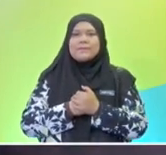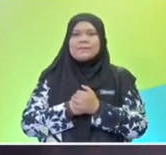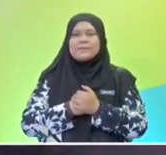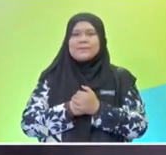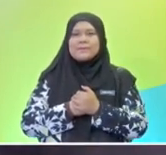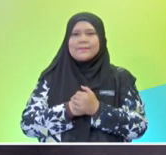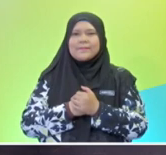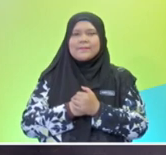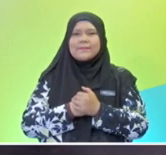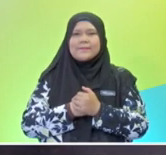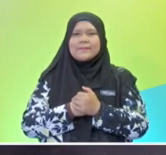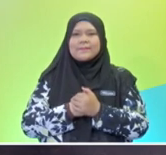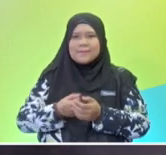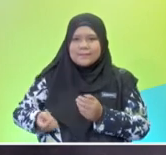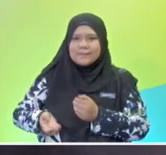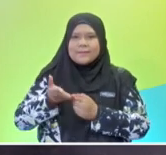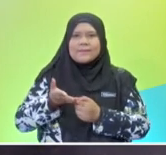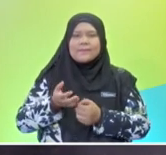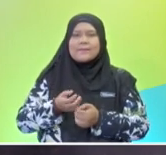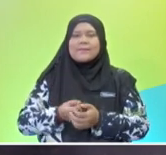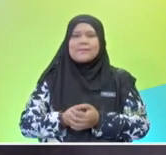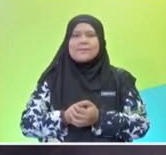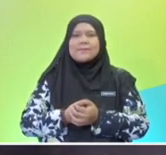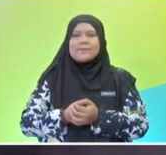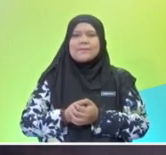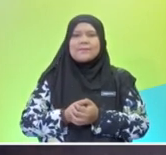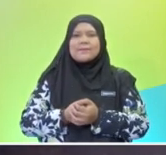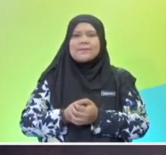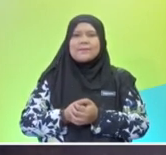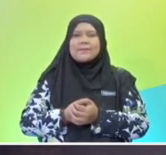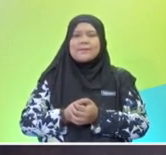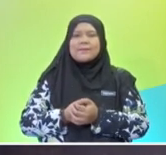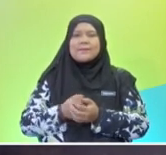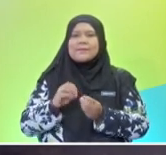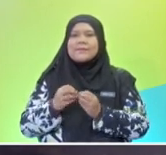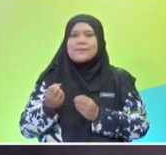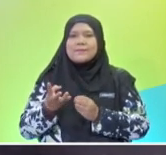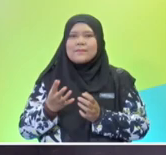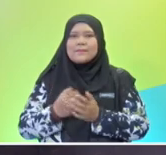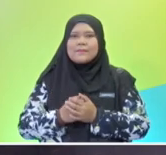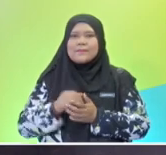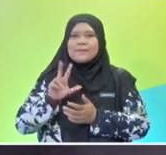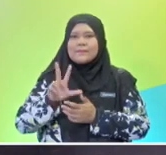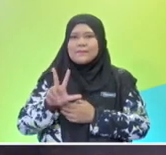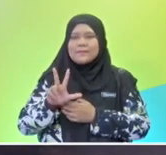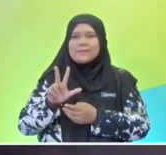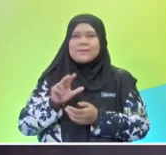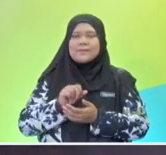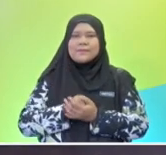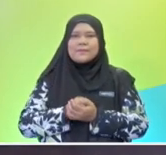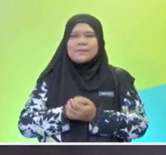Saya harus lontar dadu ni. Saya cuba. Ya, lontarkan. Saya lontarkan dadu. Saya dapat